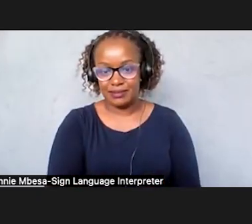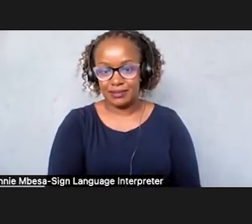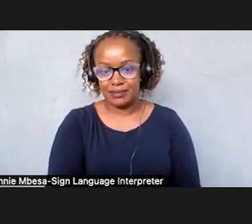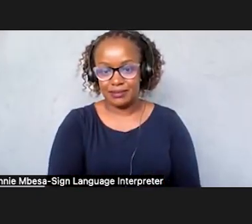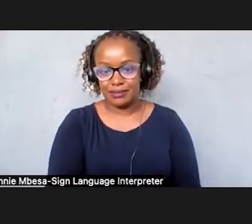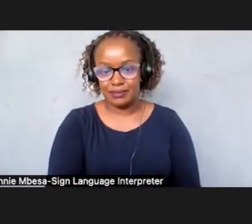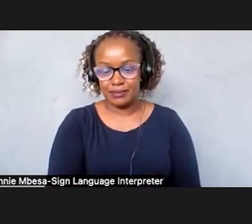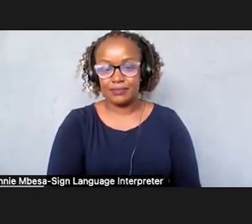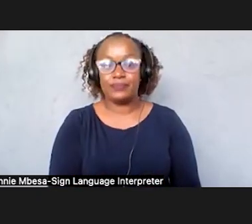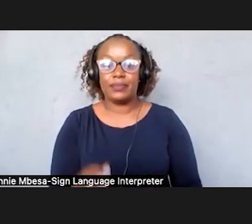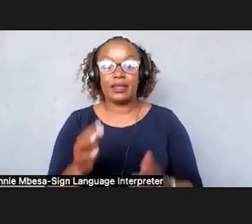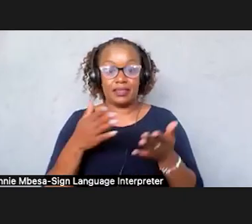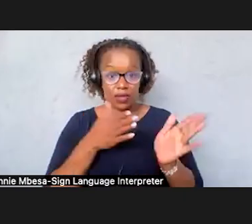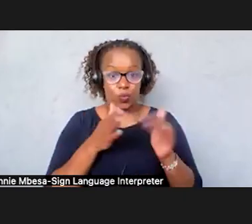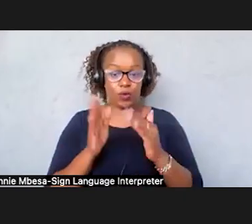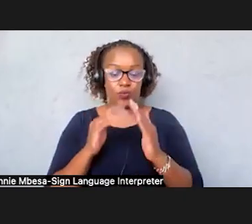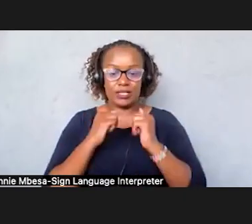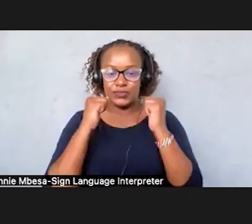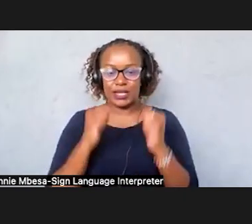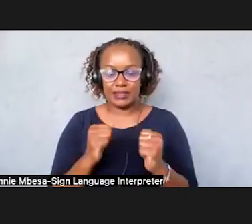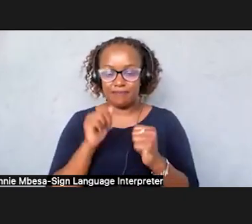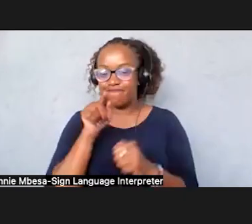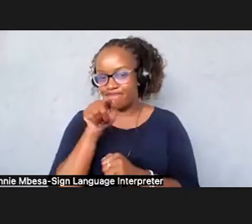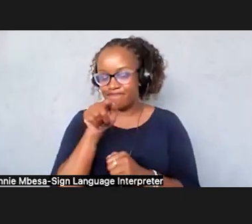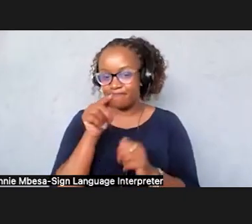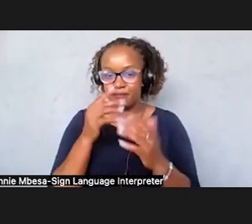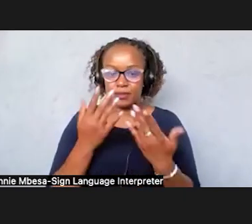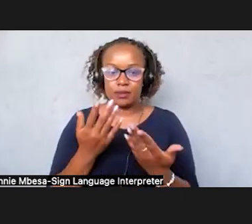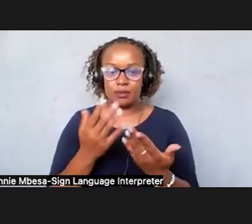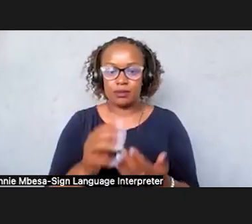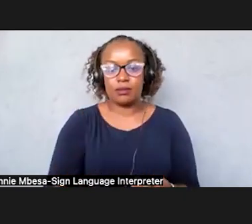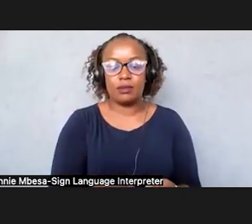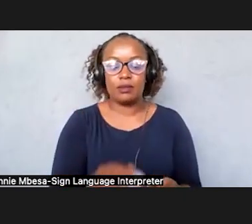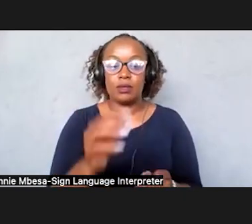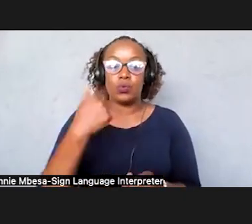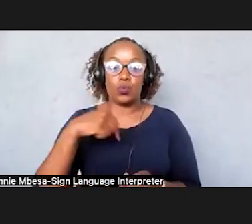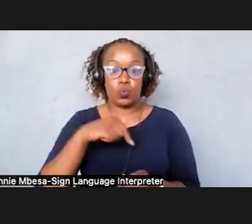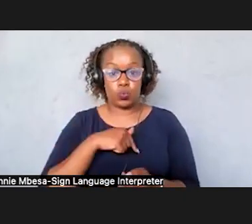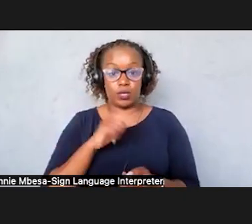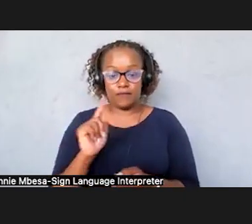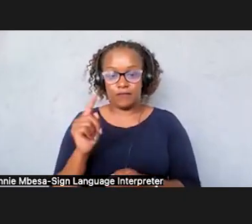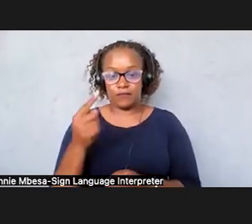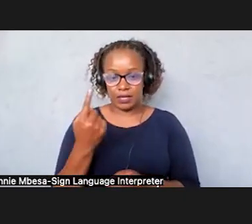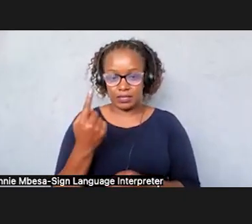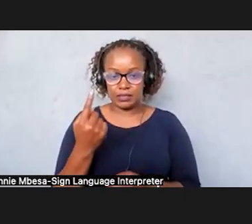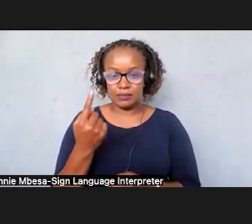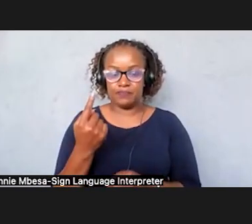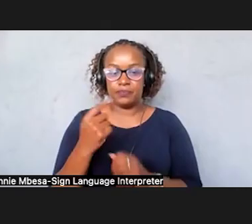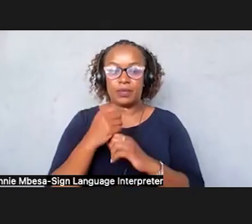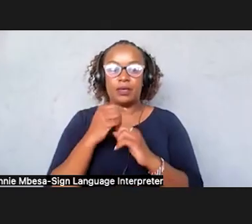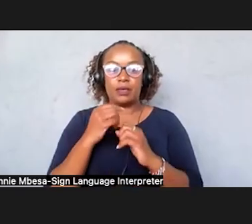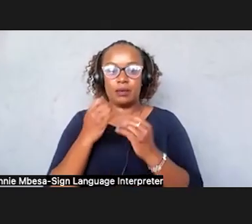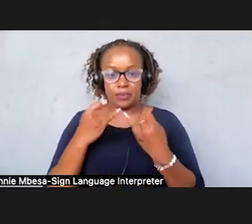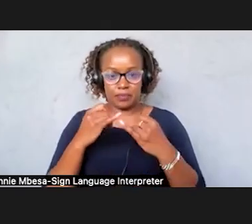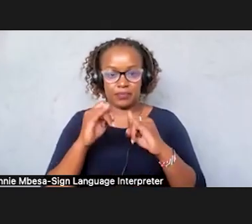way we strengthened Go it, to the interpretation and ኦኬ click የመጀመሪያው here. ያው ተቋማችን we first, our institution የመንግስት ተቋም